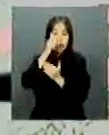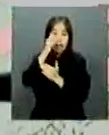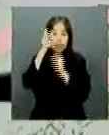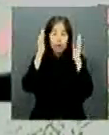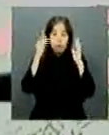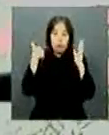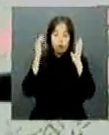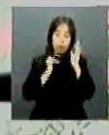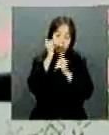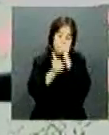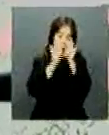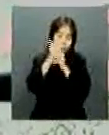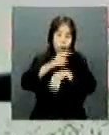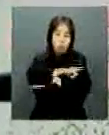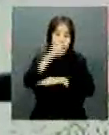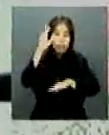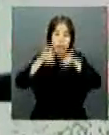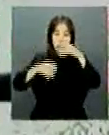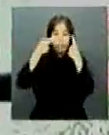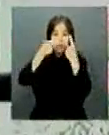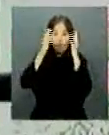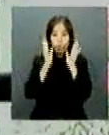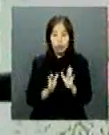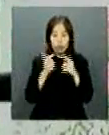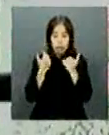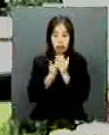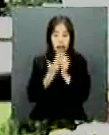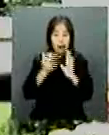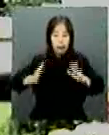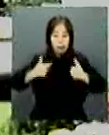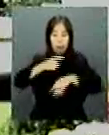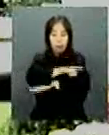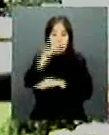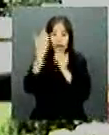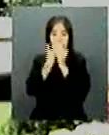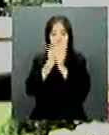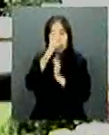มากกว่าวันละ 10,000 คนซึ่งก็สร้างรายได้กว่าวันละ1ล้านบาทค่ะเ